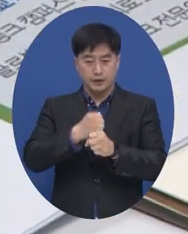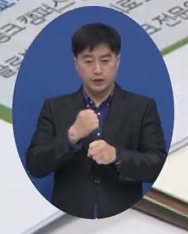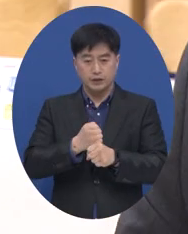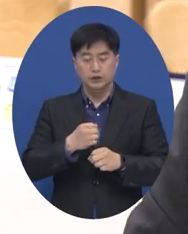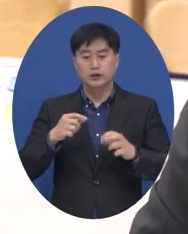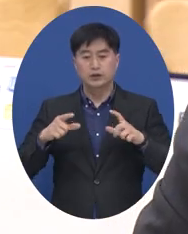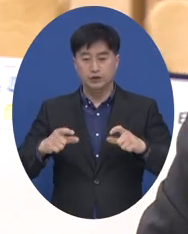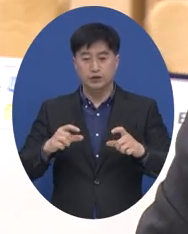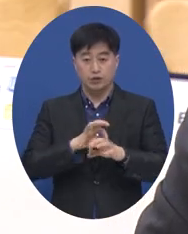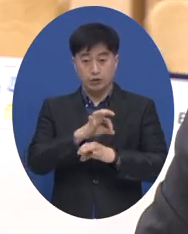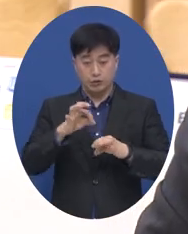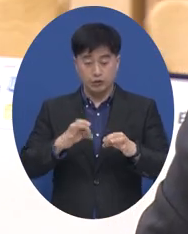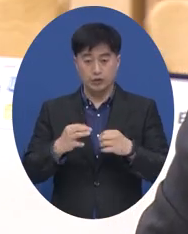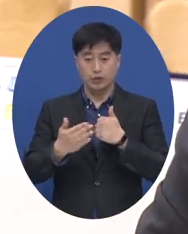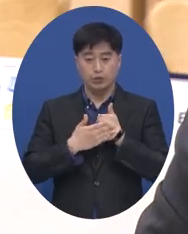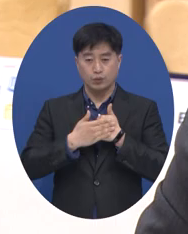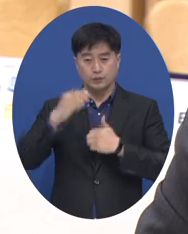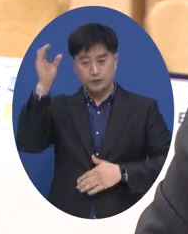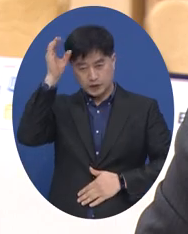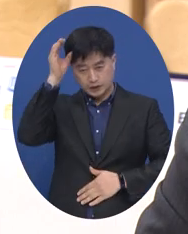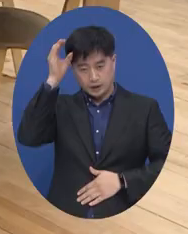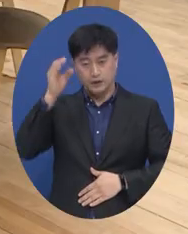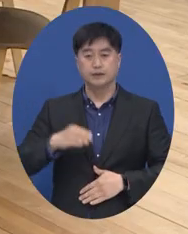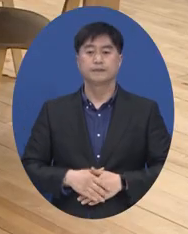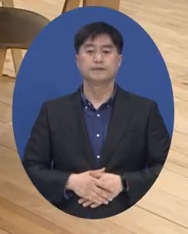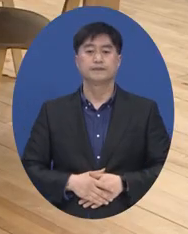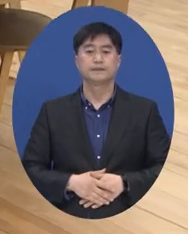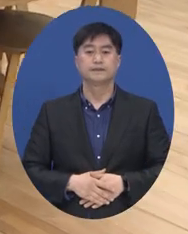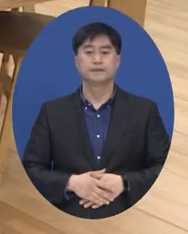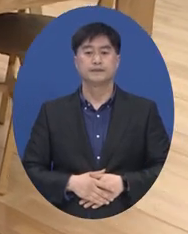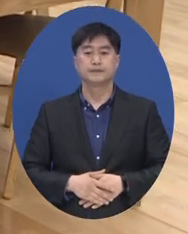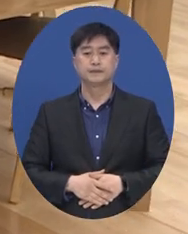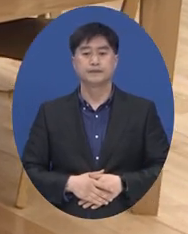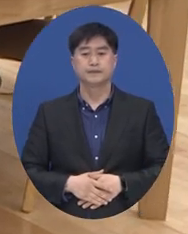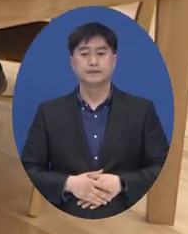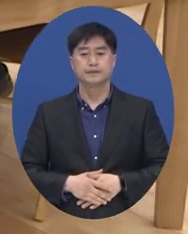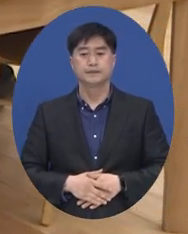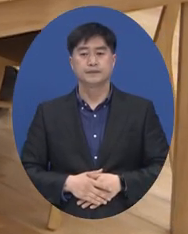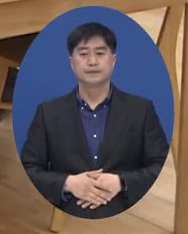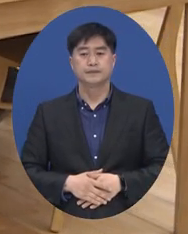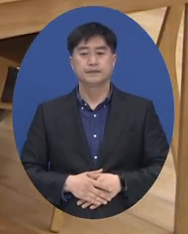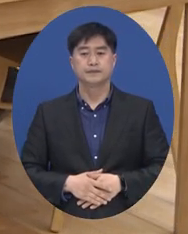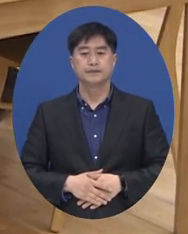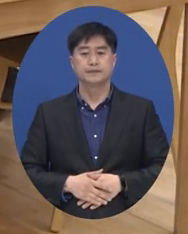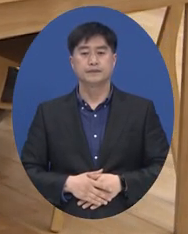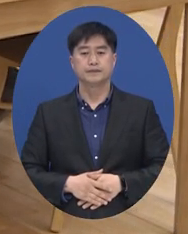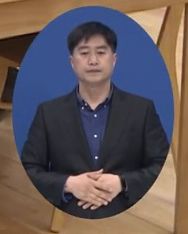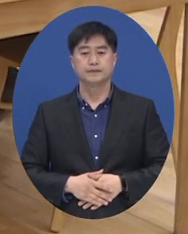지역 경제에도 도움이 될 것으로 기대하고 있습니다. 경기지TV 조희정입니다.